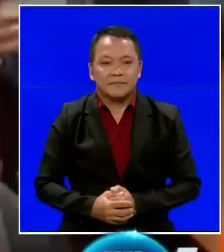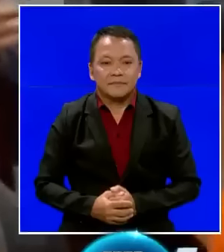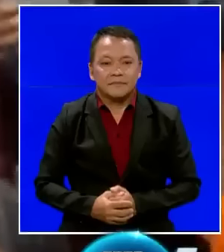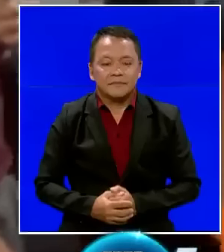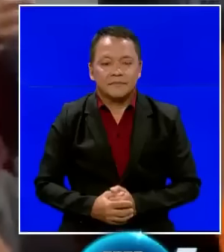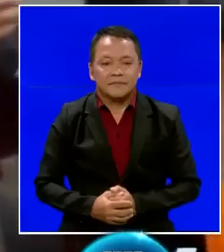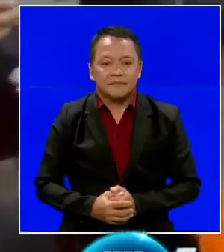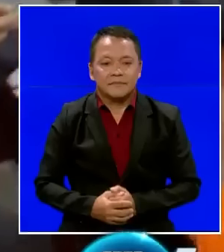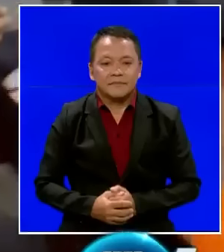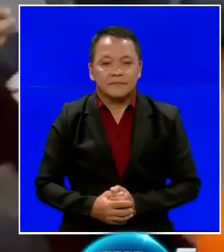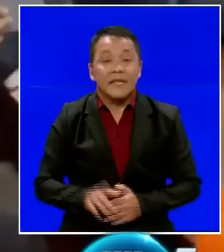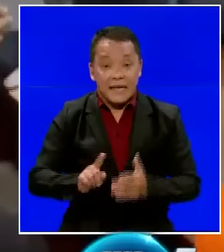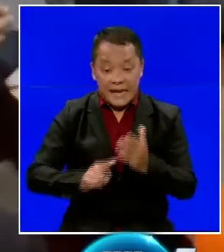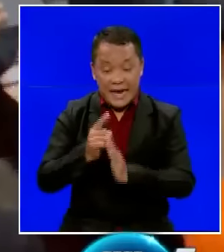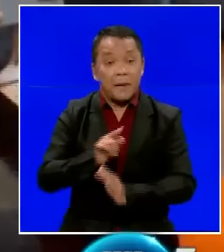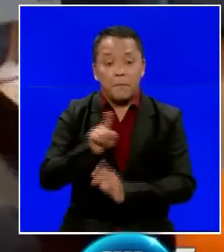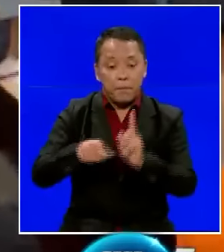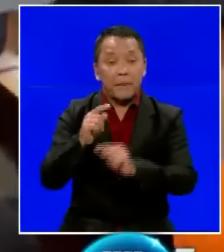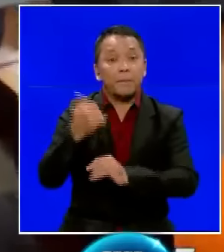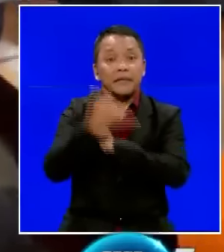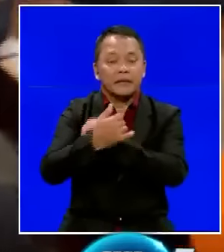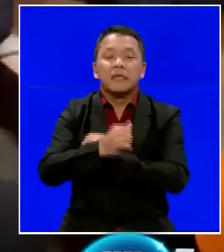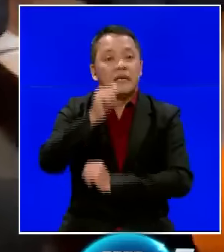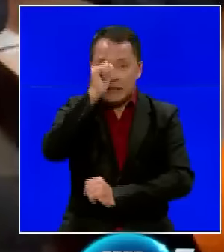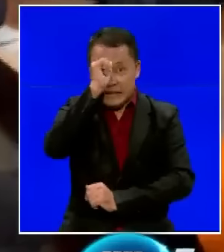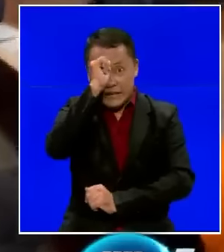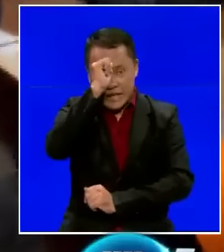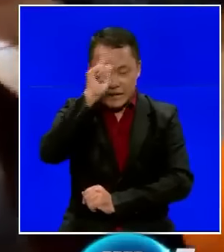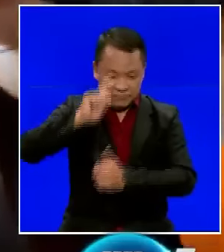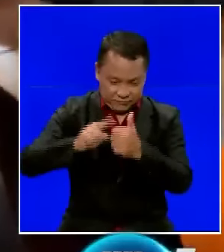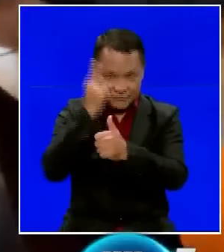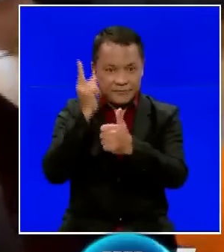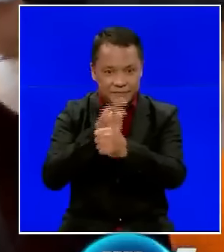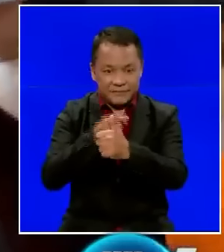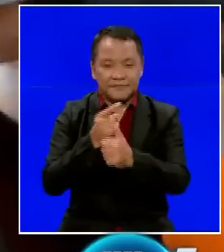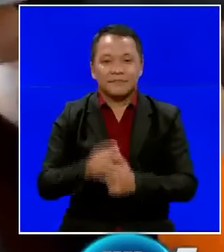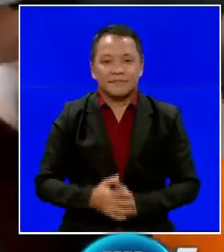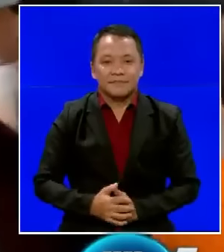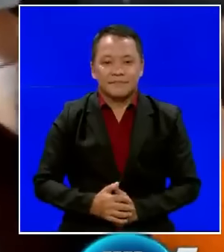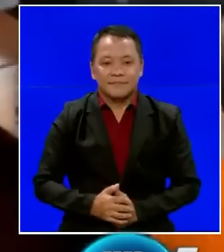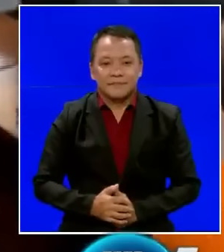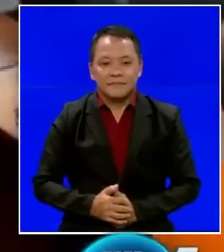อินเดีย ครับ อ ิน เด ีย ถึงปางวันไหน